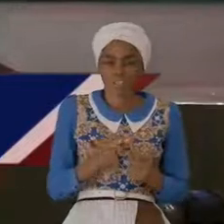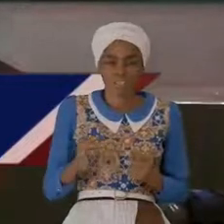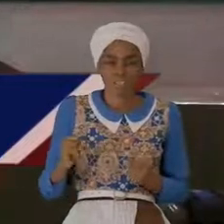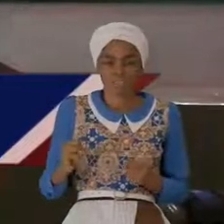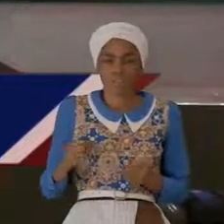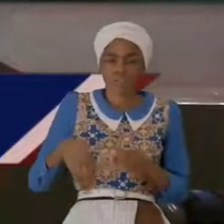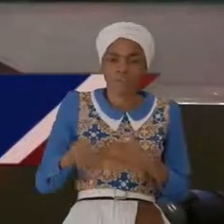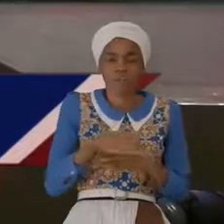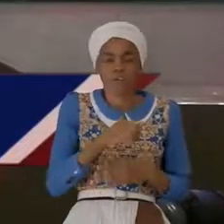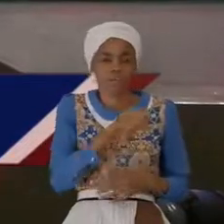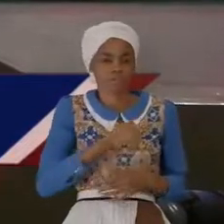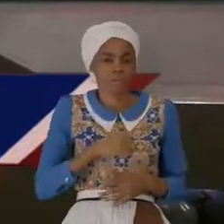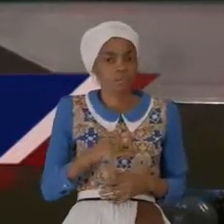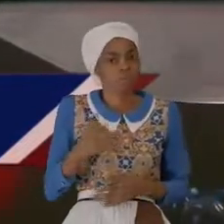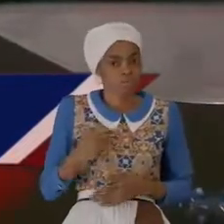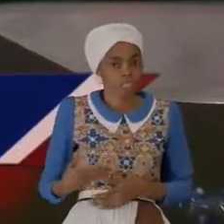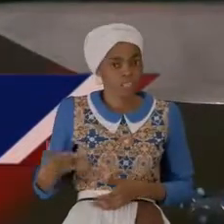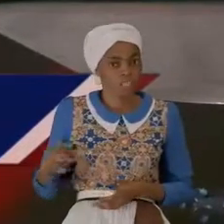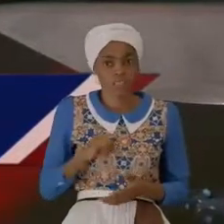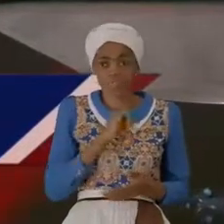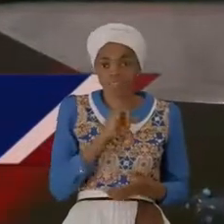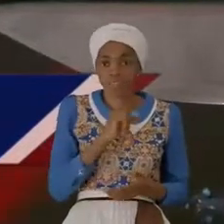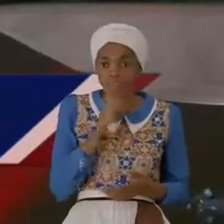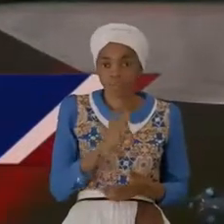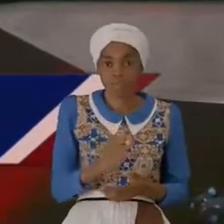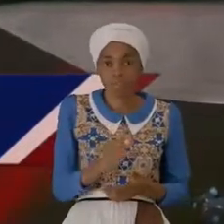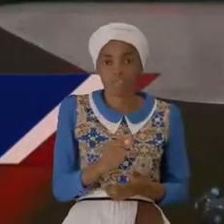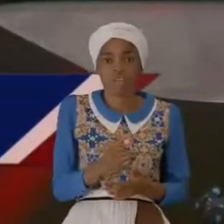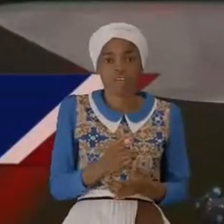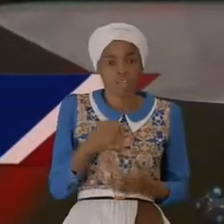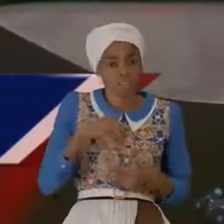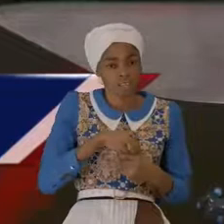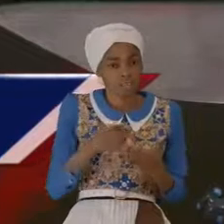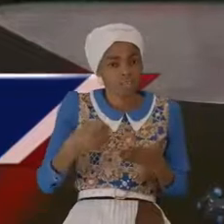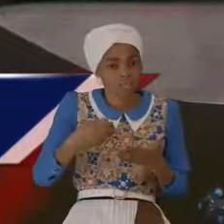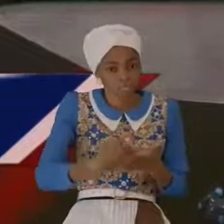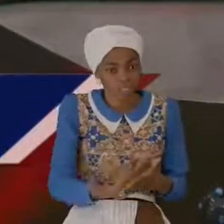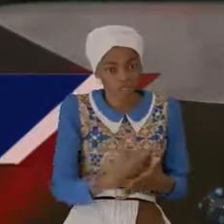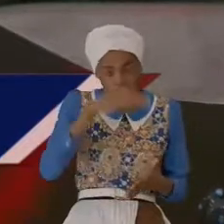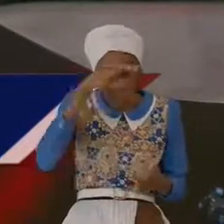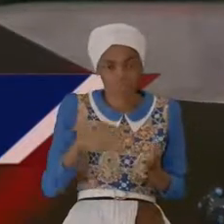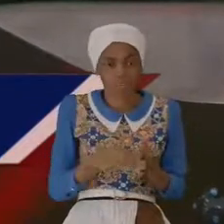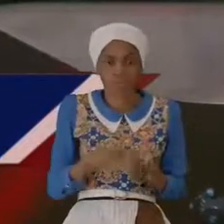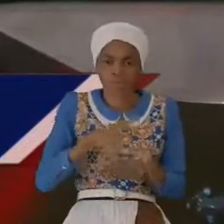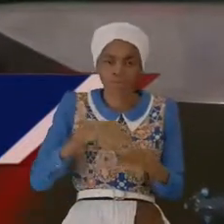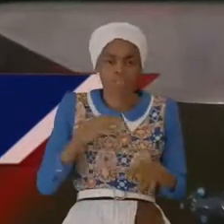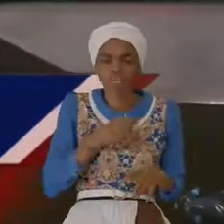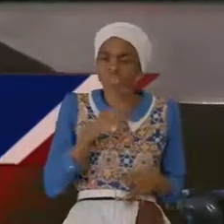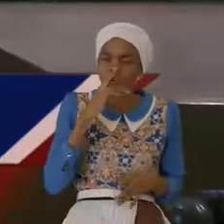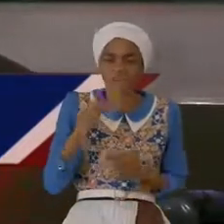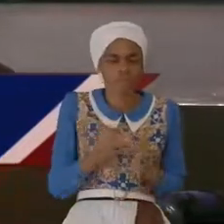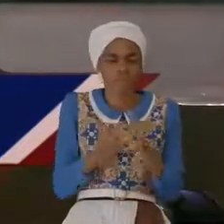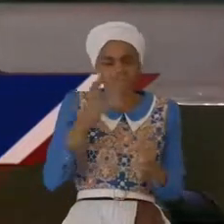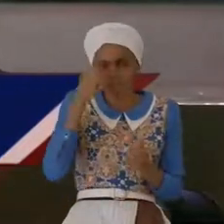querelleurs. Ils se battent pour la circoncision. Cela n'est pas dans notre appel de